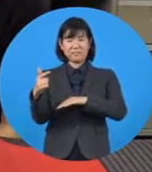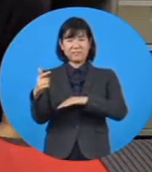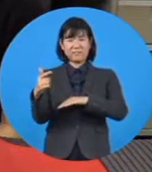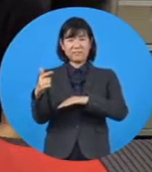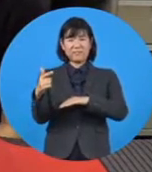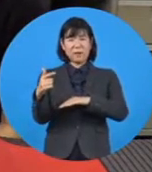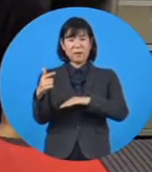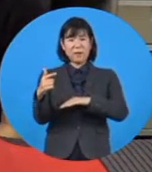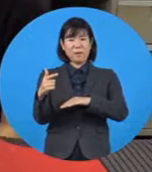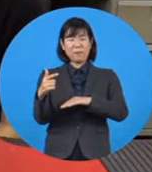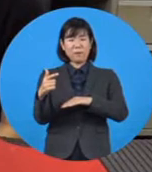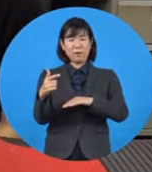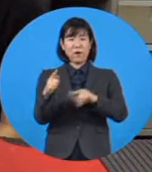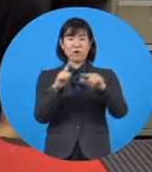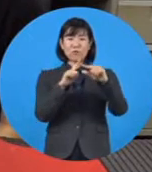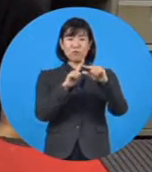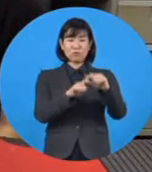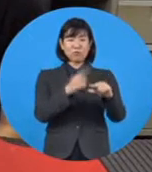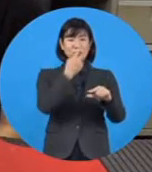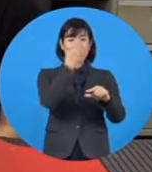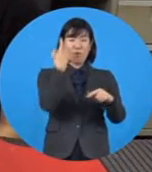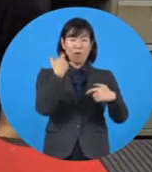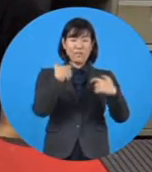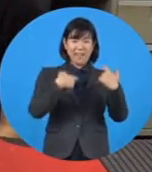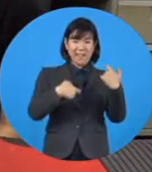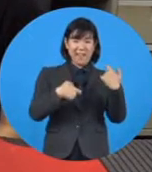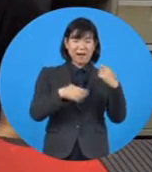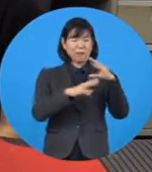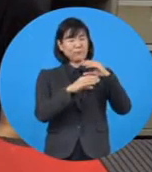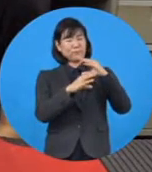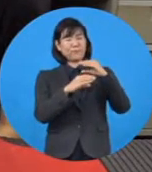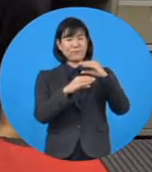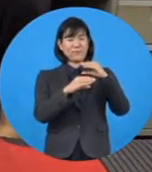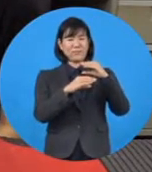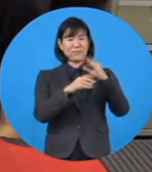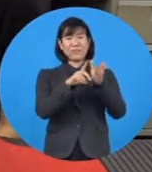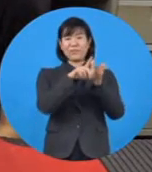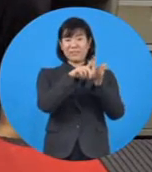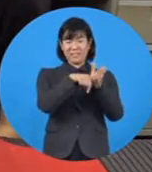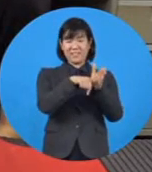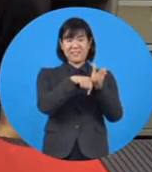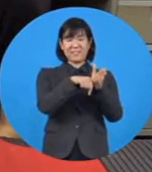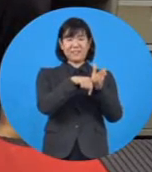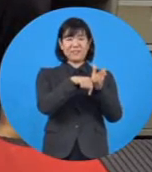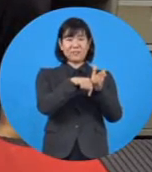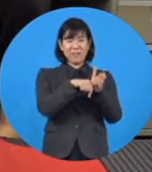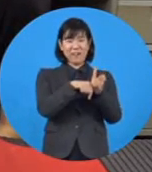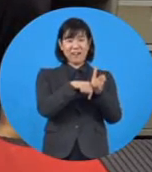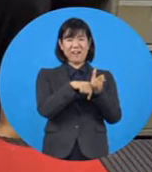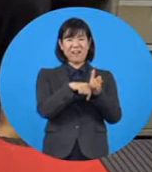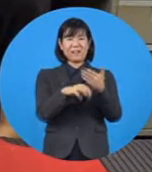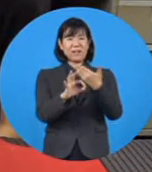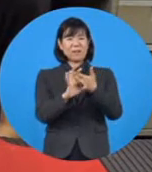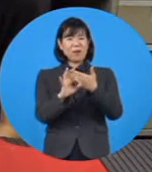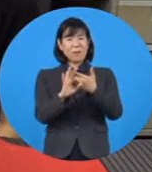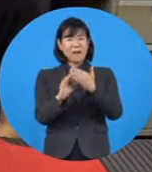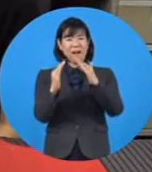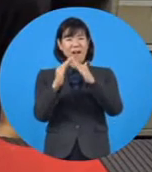ります、うん、中学生高校生が吹奏楽である程度使ってる分には